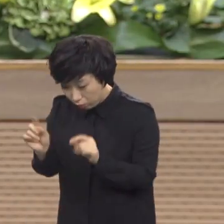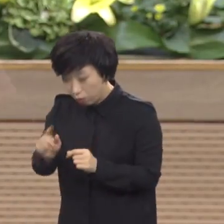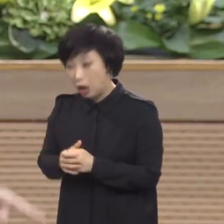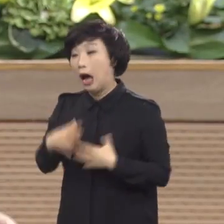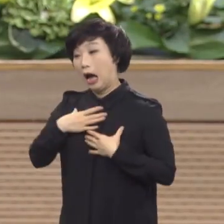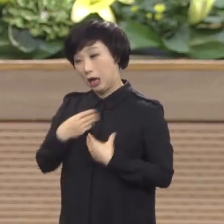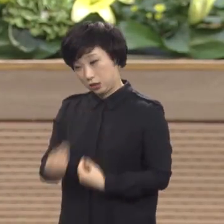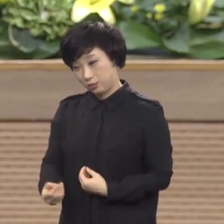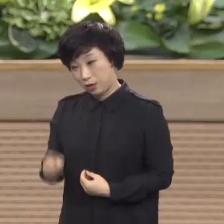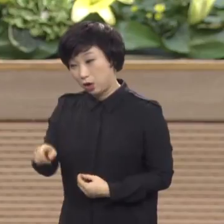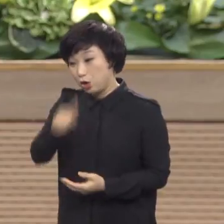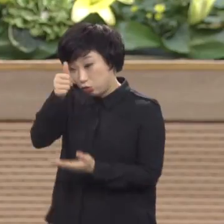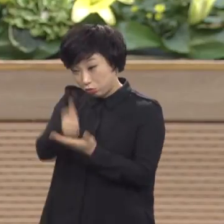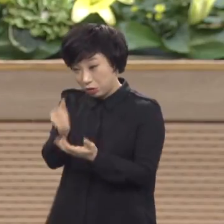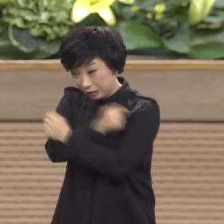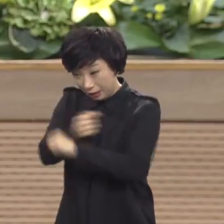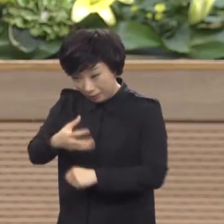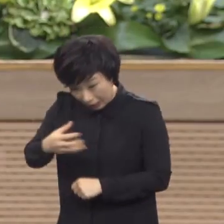내가 제사함을